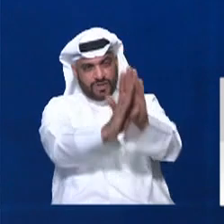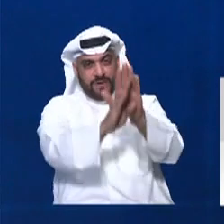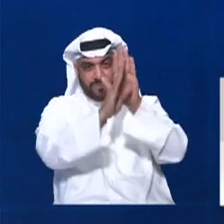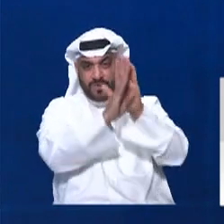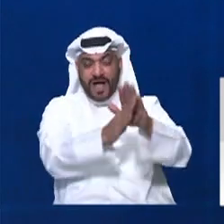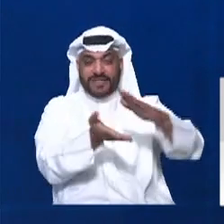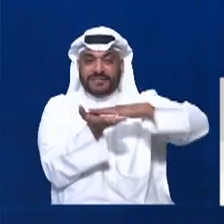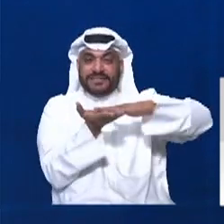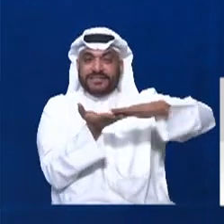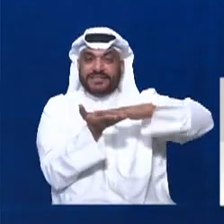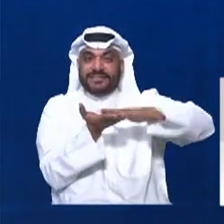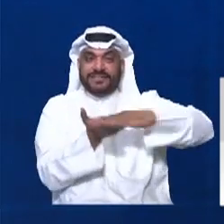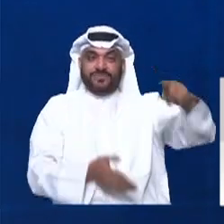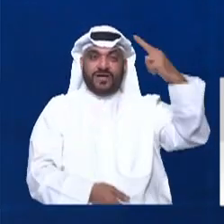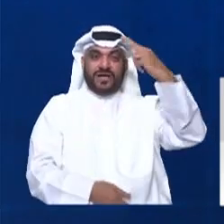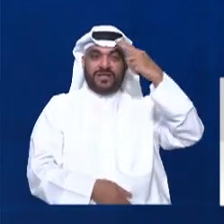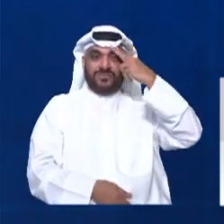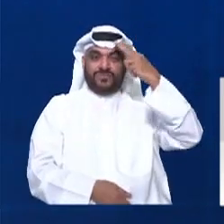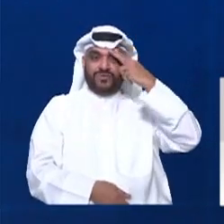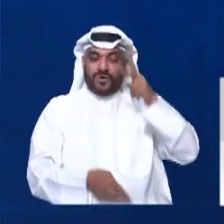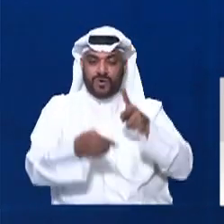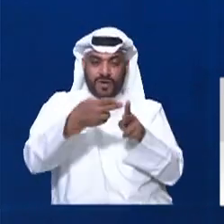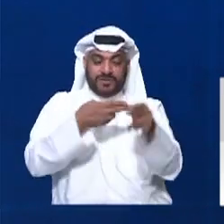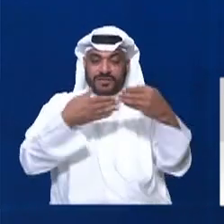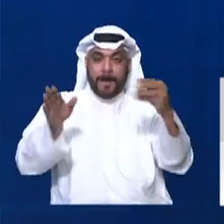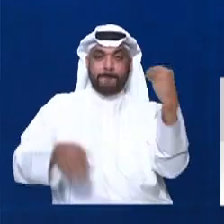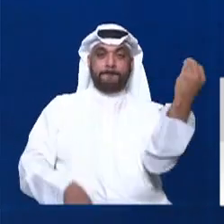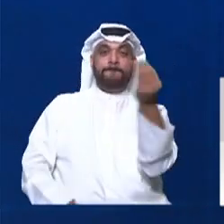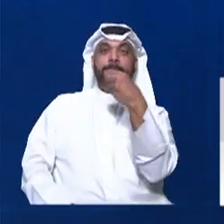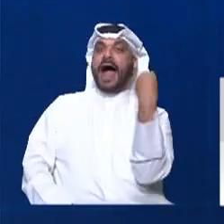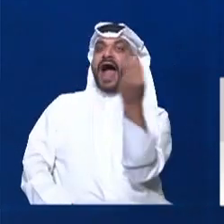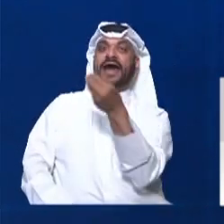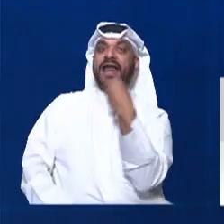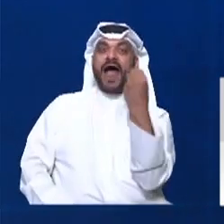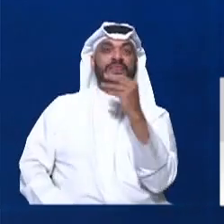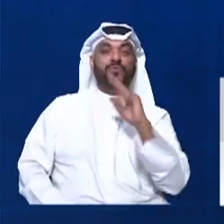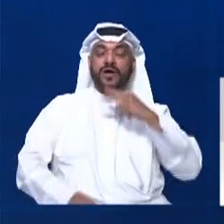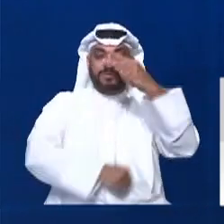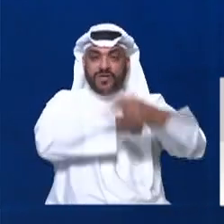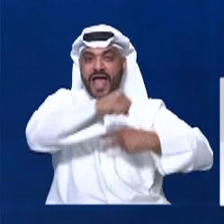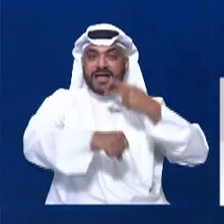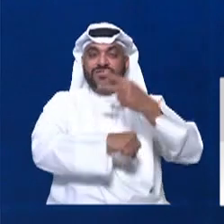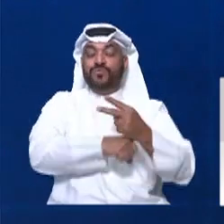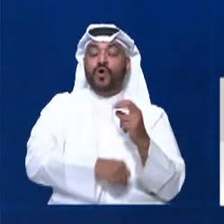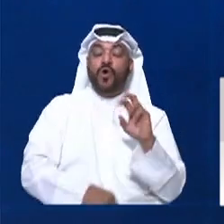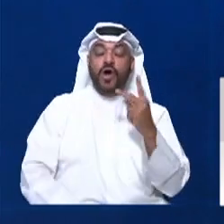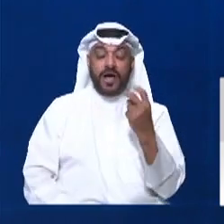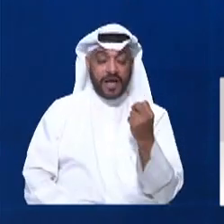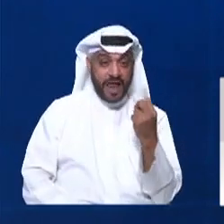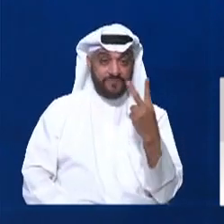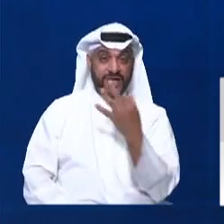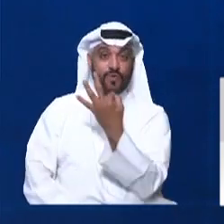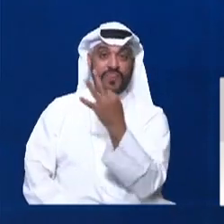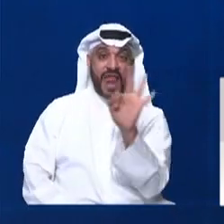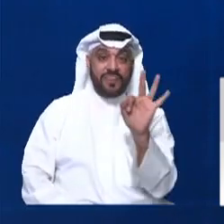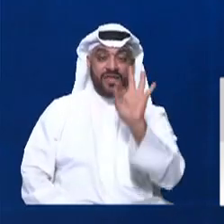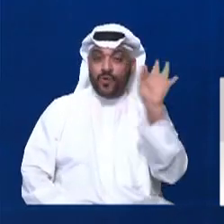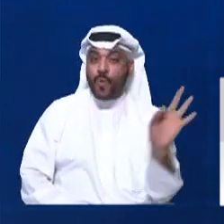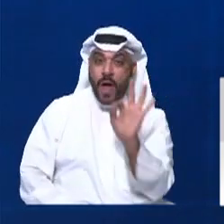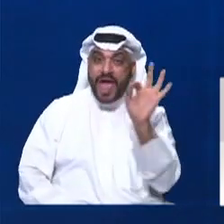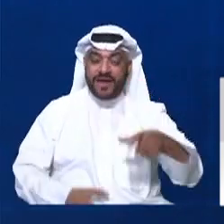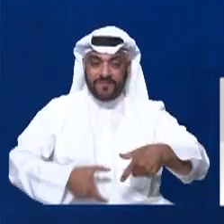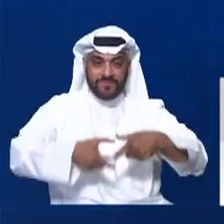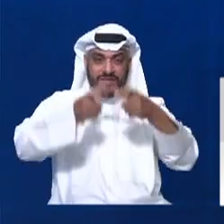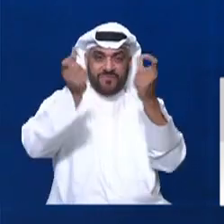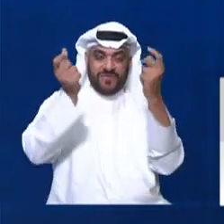المملكة العربية السعودية لمعرض إكسبو 2030 في العاصمة الرياض. كما تم مناقشة عدد